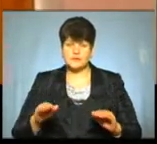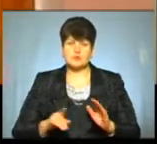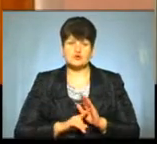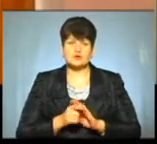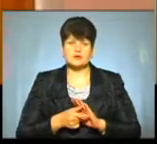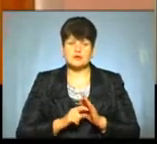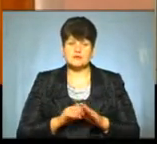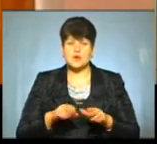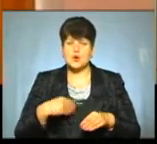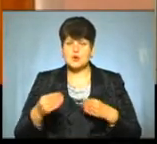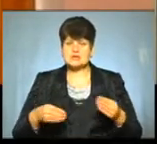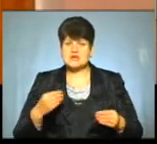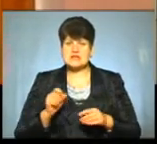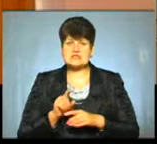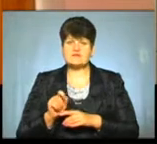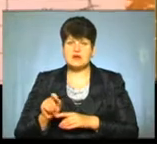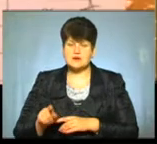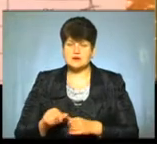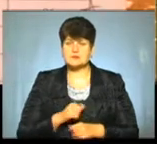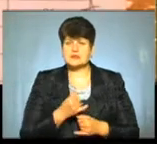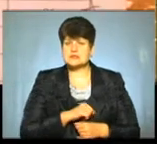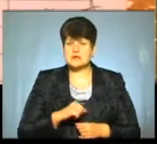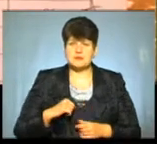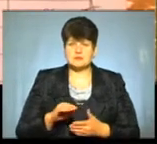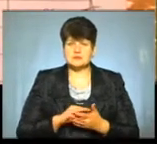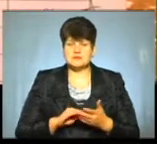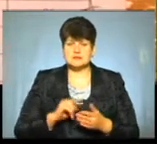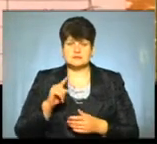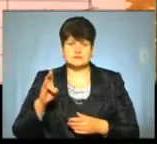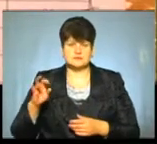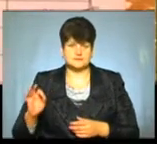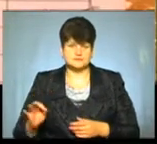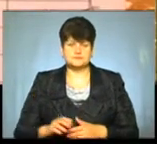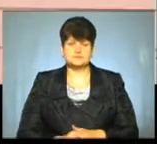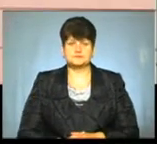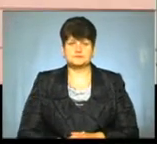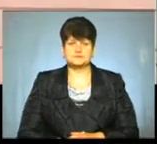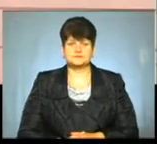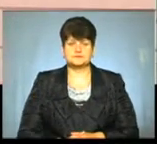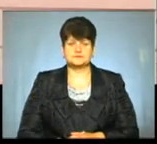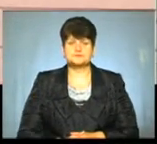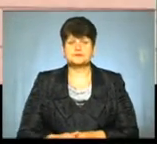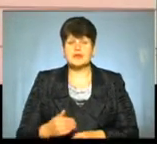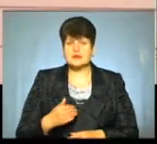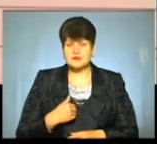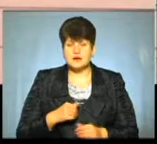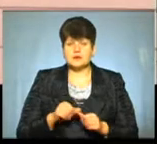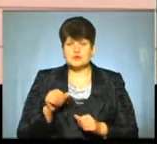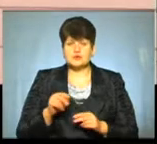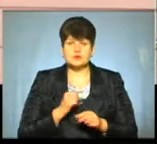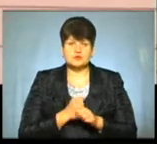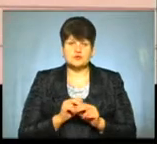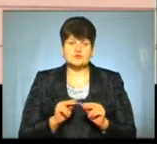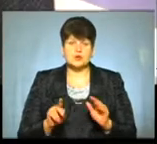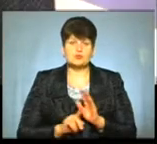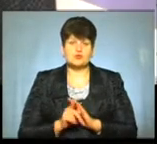учням початкових класів вона роздає завдання. Тепер сама писатиме зовнішнє незалежне оцінювання. Я, крім того, що працюю